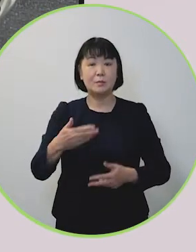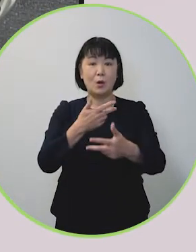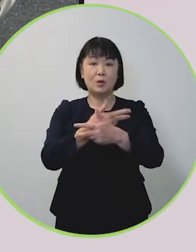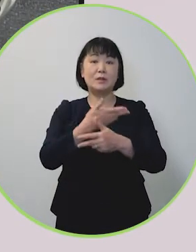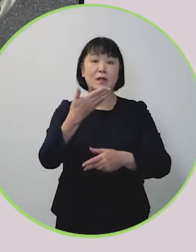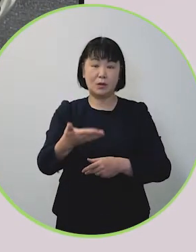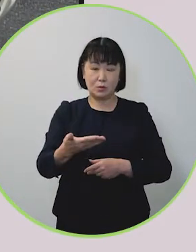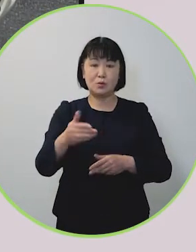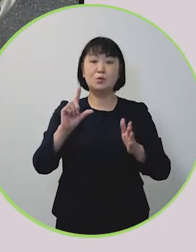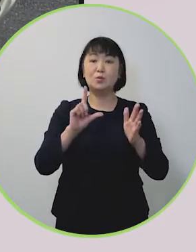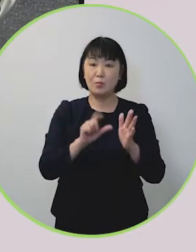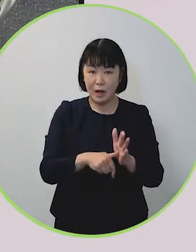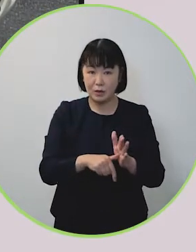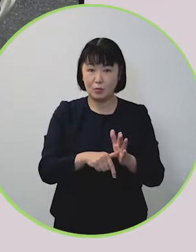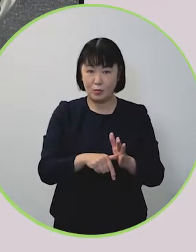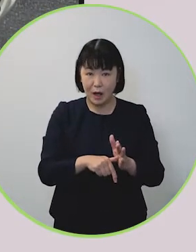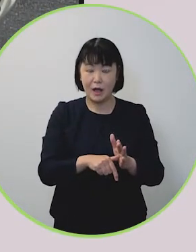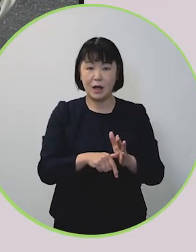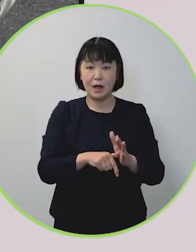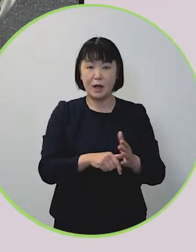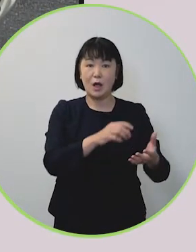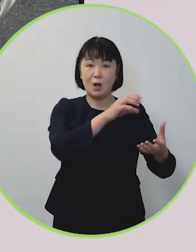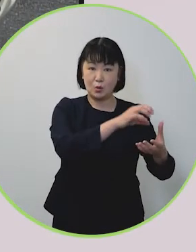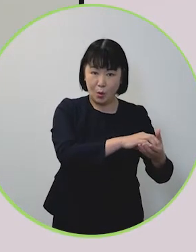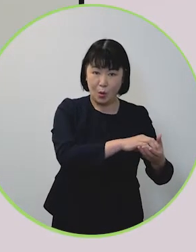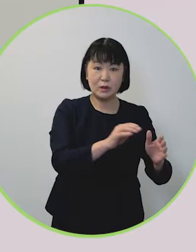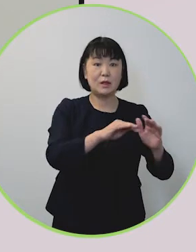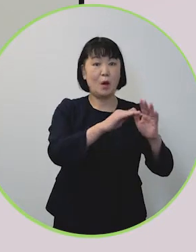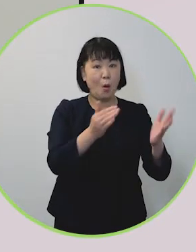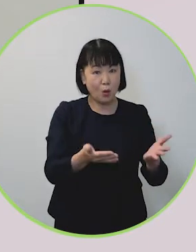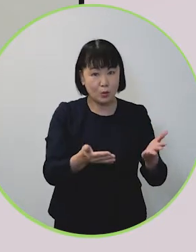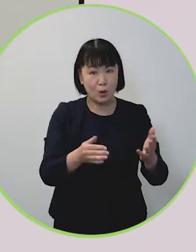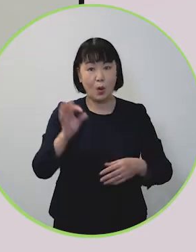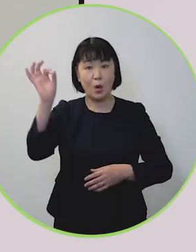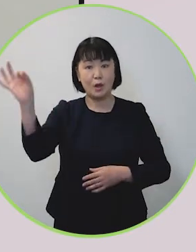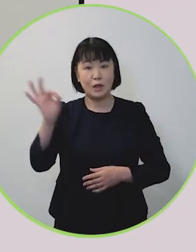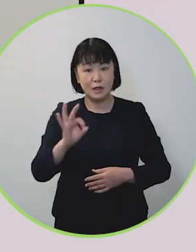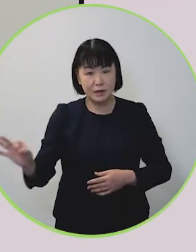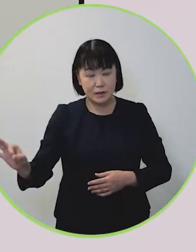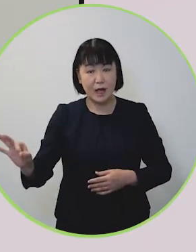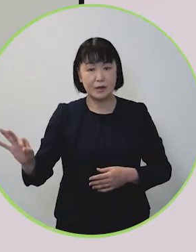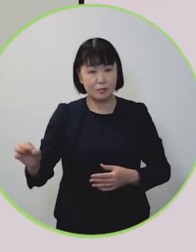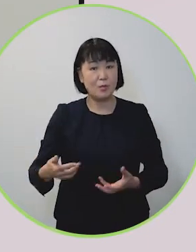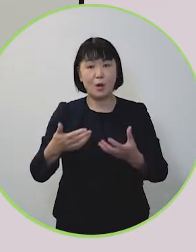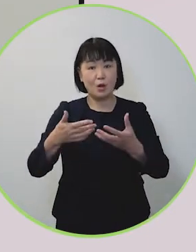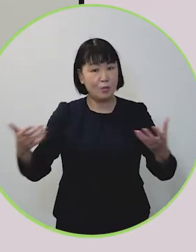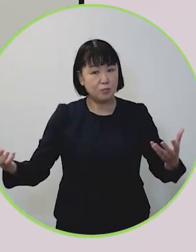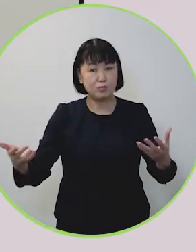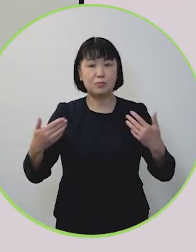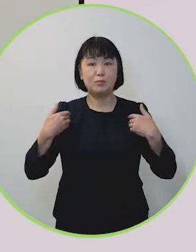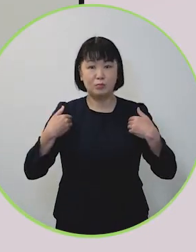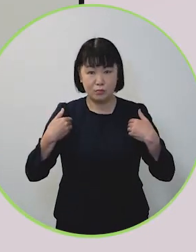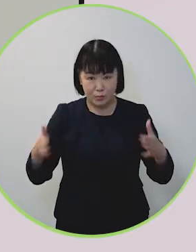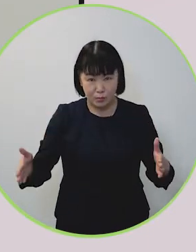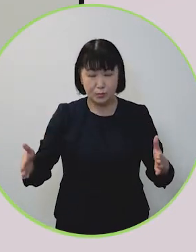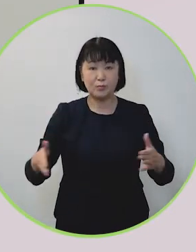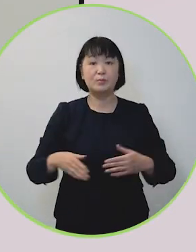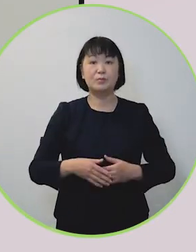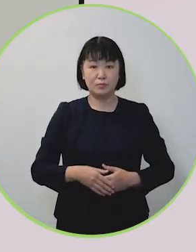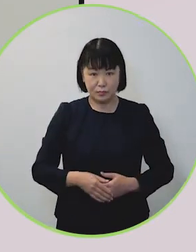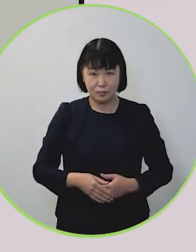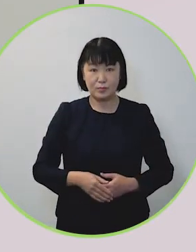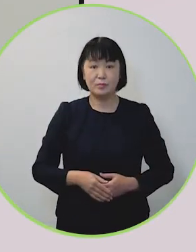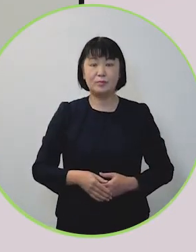ますが北区のプラスチック資源化事業の特徴はこの容器包装プラスチックや製品プラスチックといった